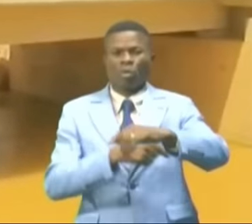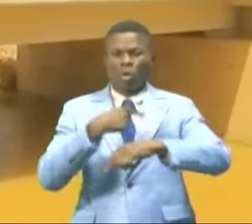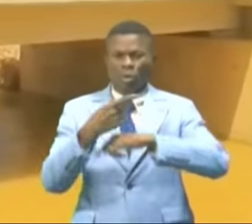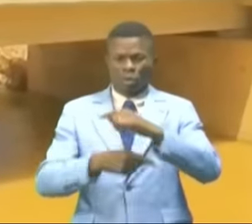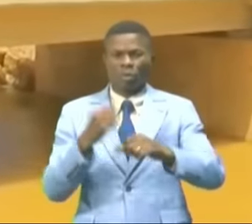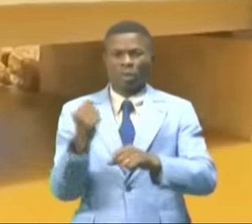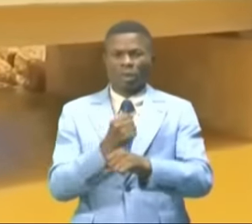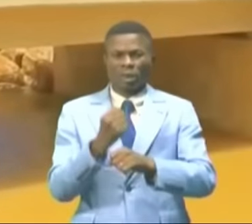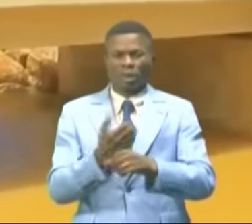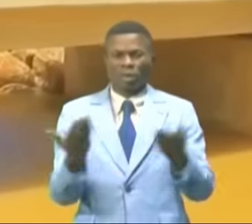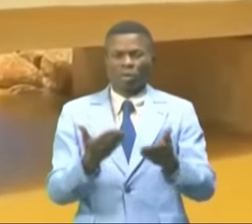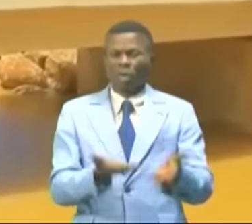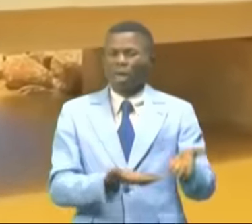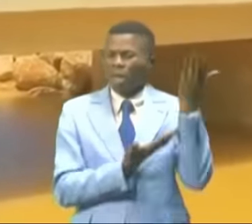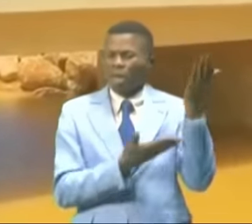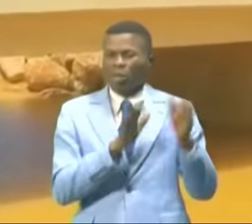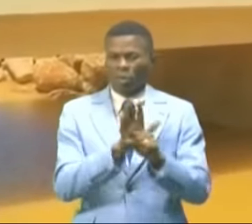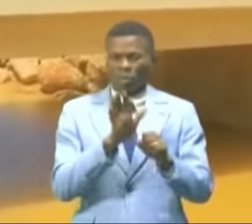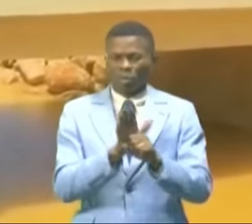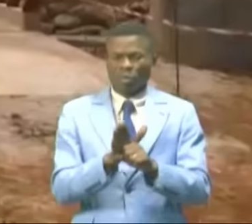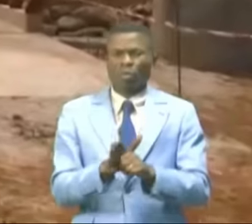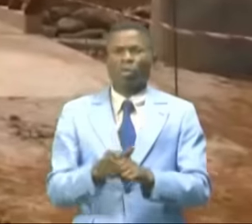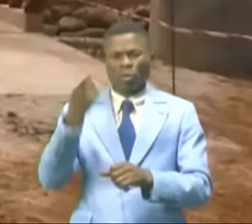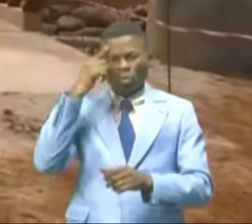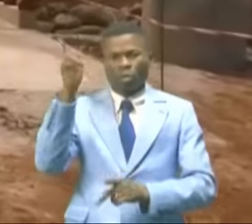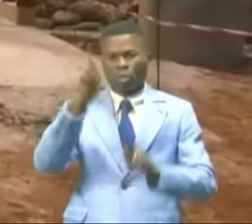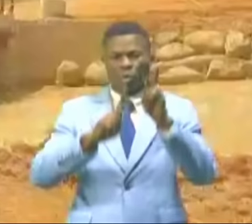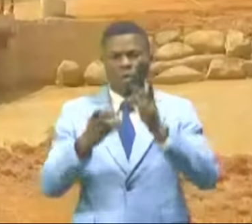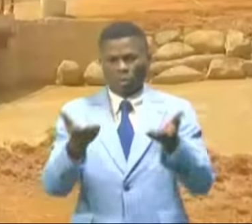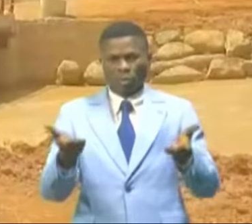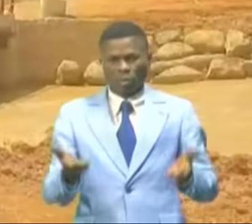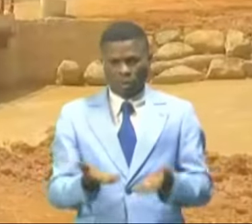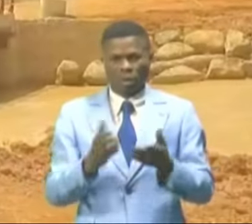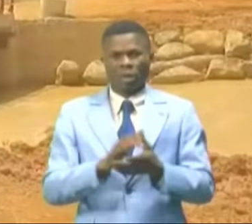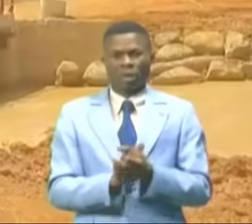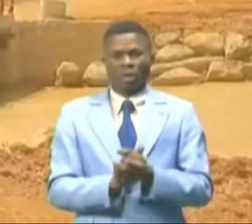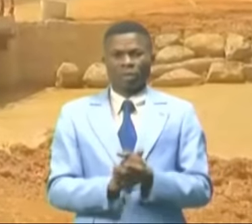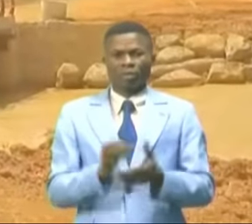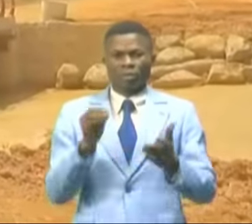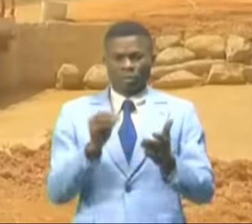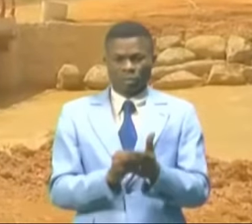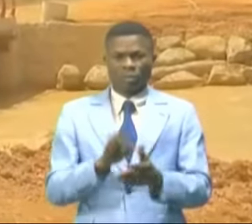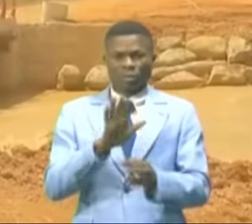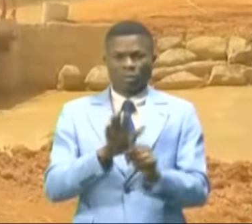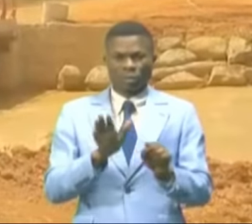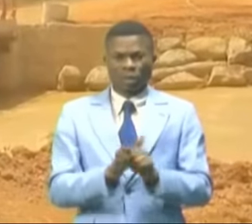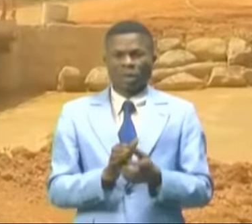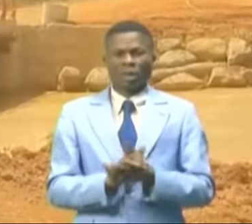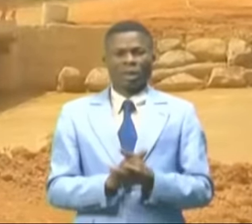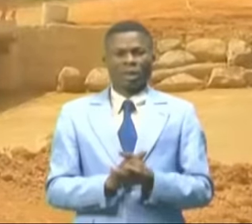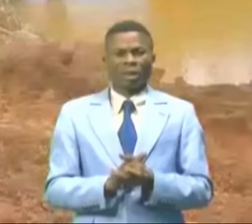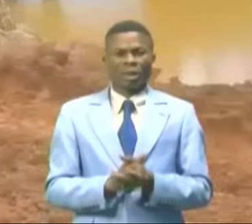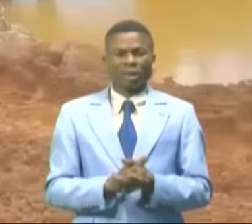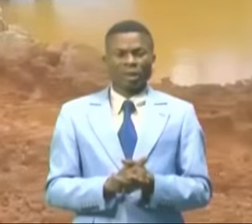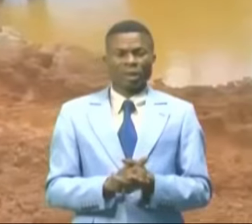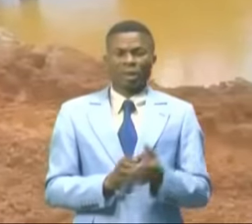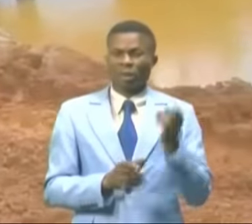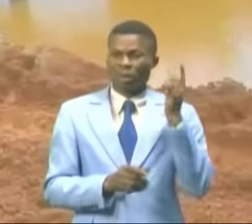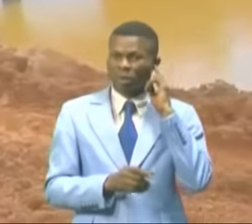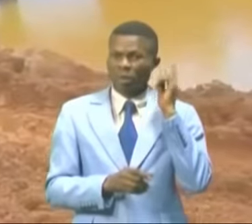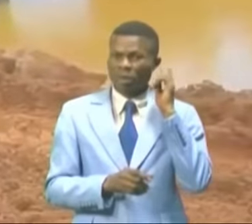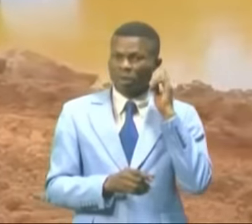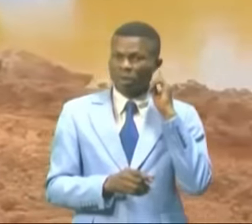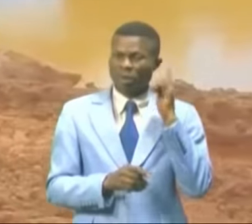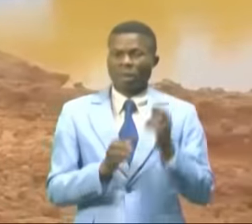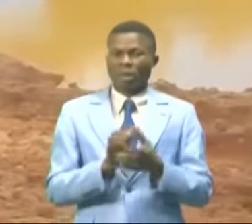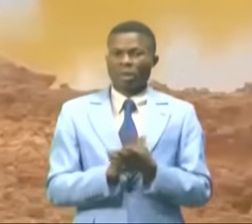son importance pour la vie économique de Lualabé. Avec une capacité de 80 tonnes, long de